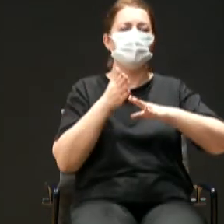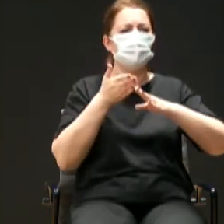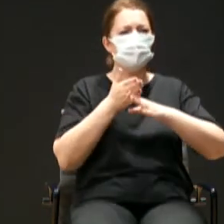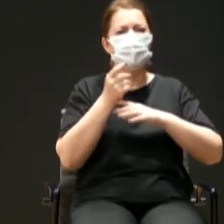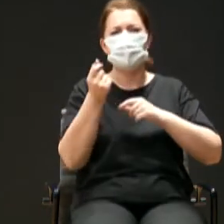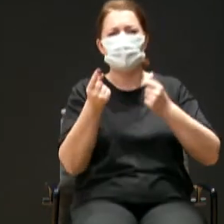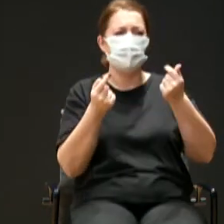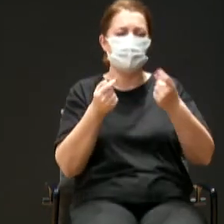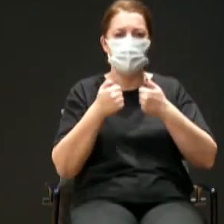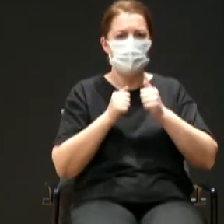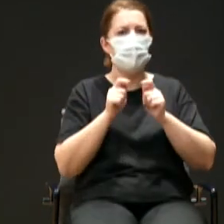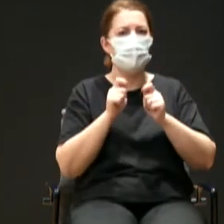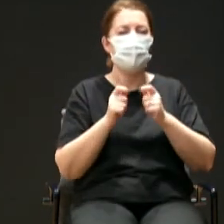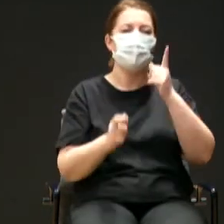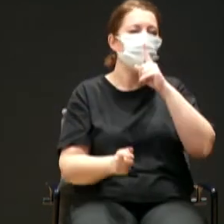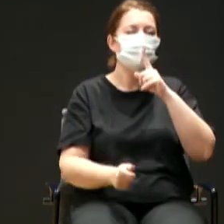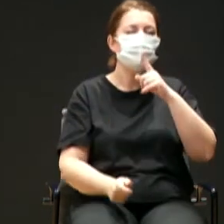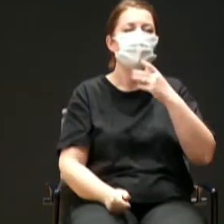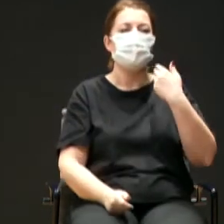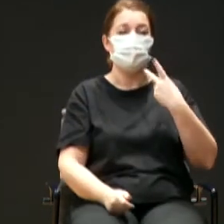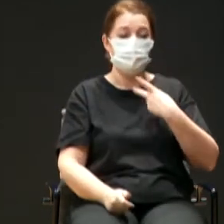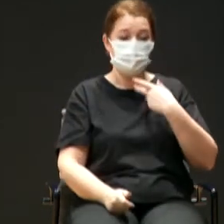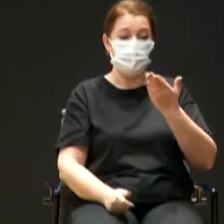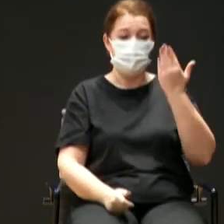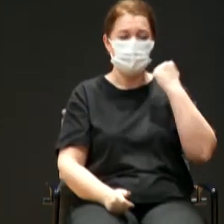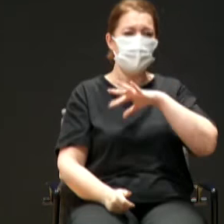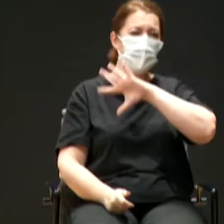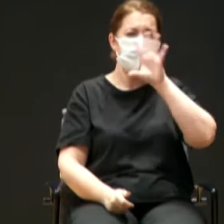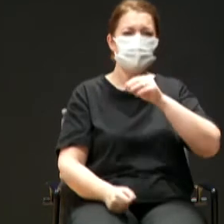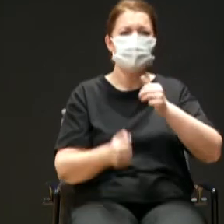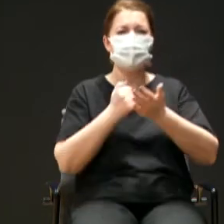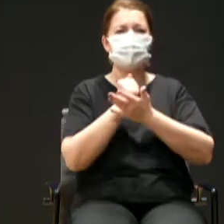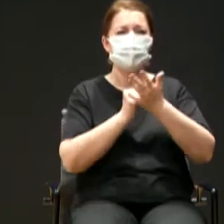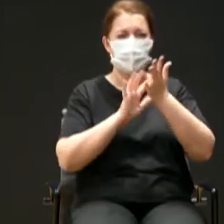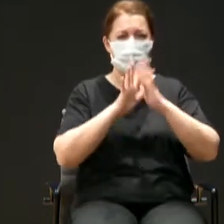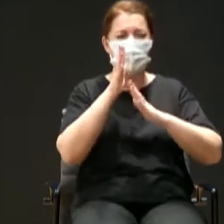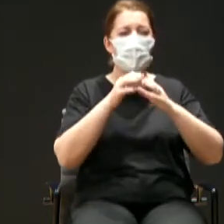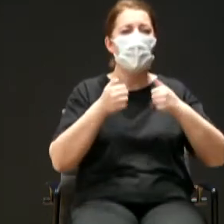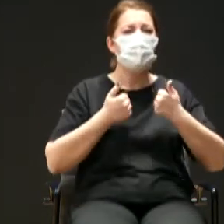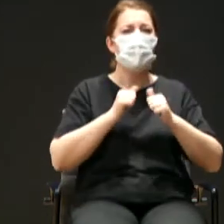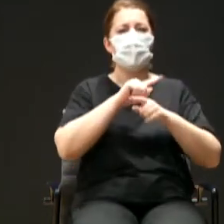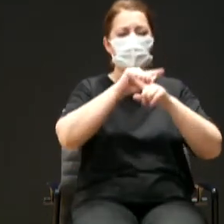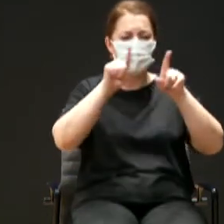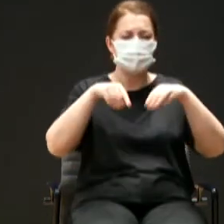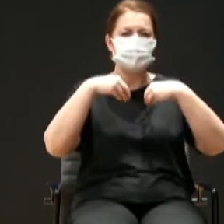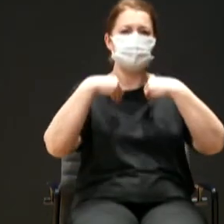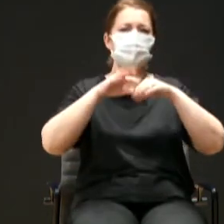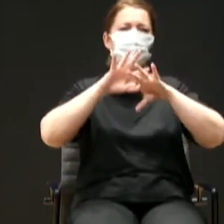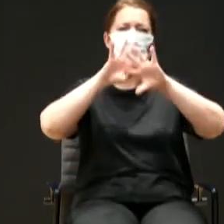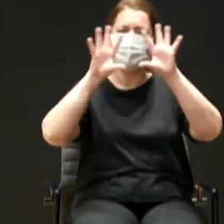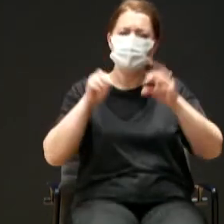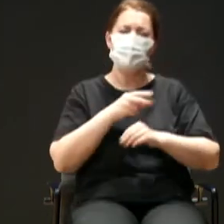küçük parklar yapılıyor. Çünkü bizden öncekiler hepsi yeşil alanları, park alanlarını sattılar. Bütün